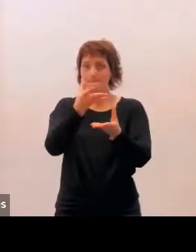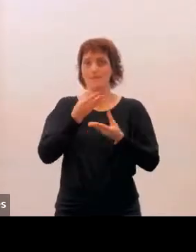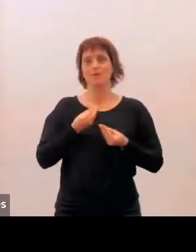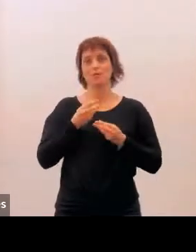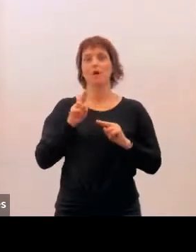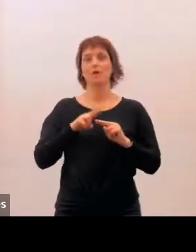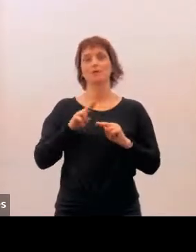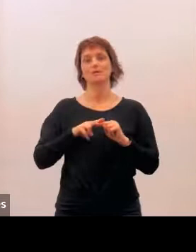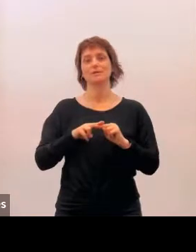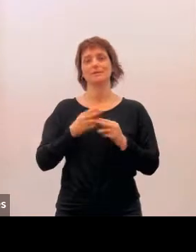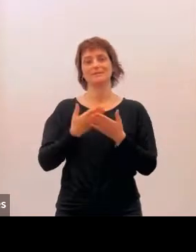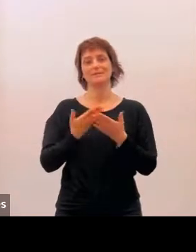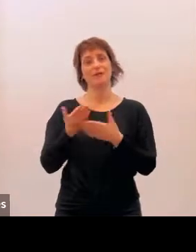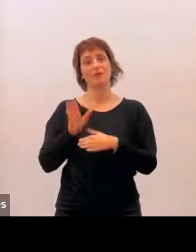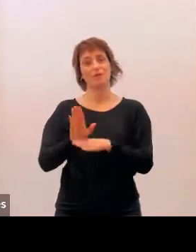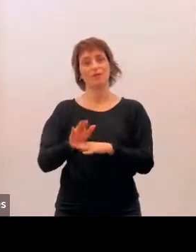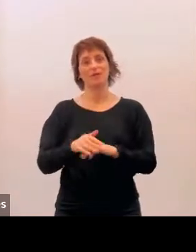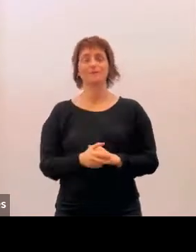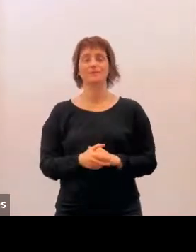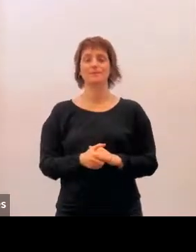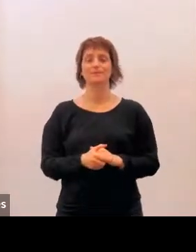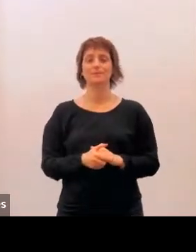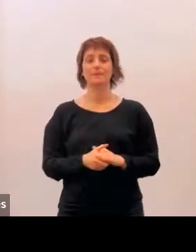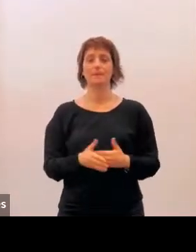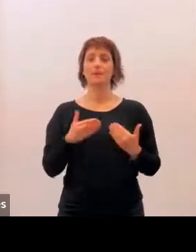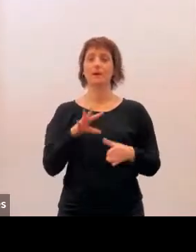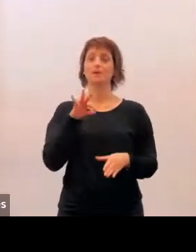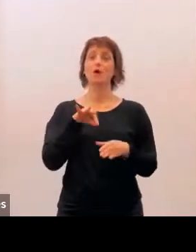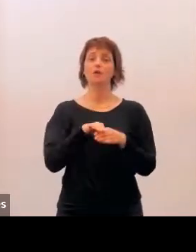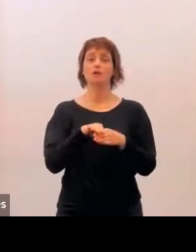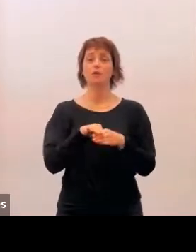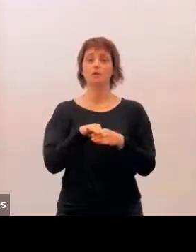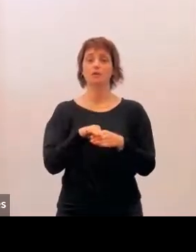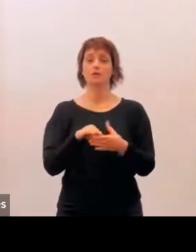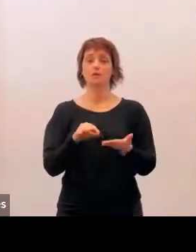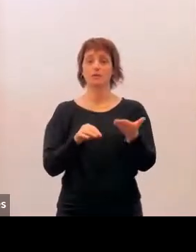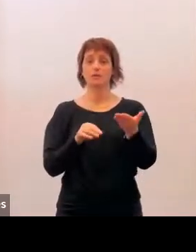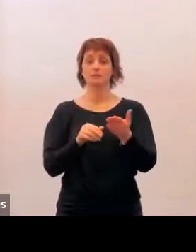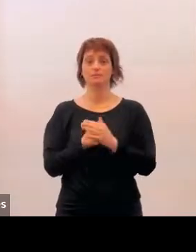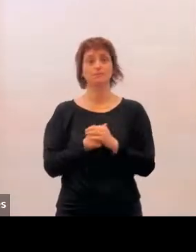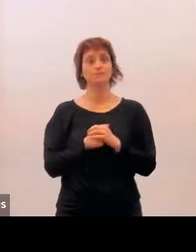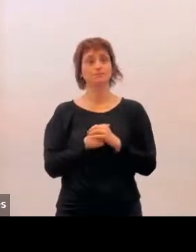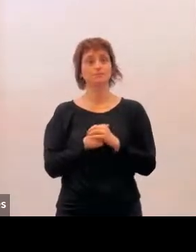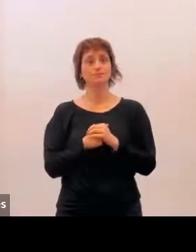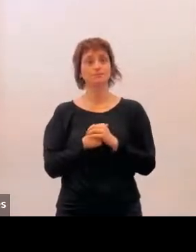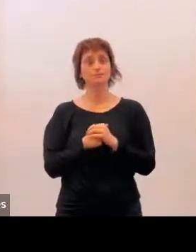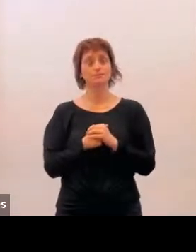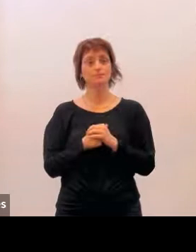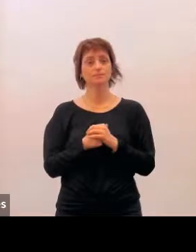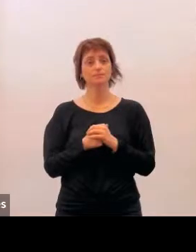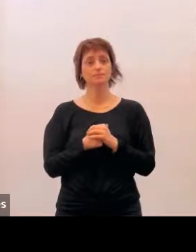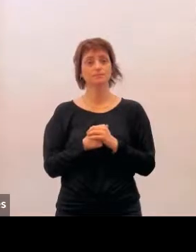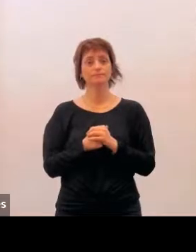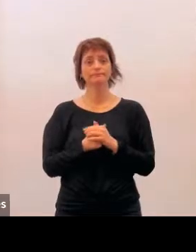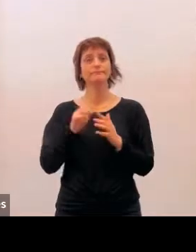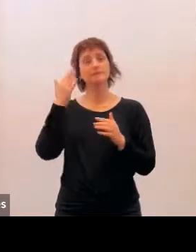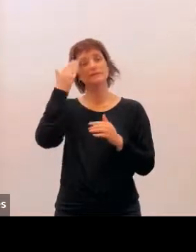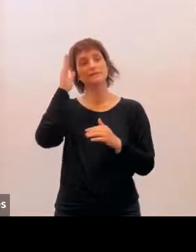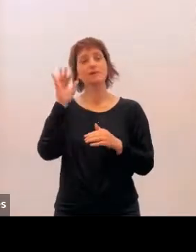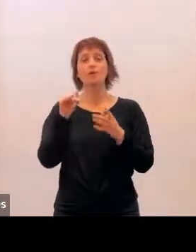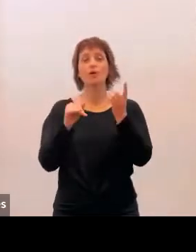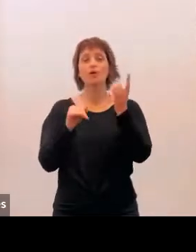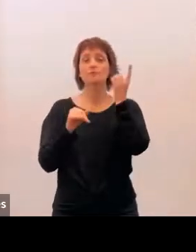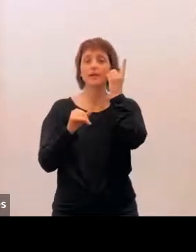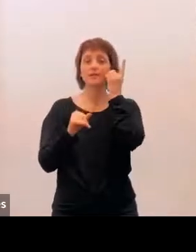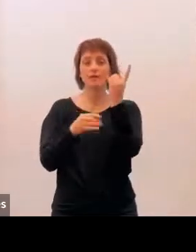Nancy. Nous allons passer au vote de cette délibération. Vous devez donc connecter à votre